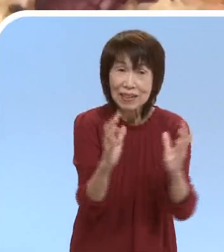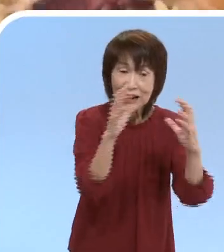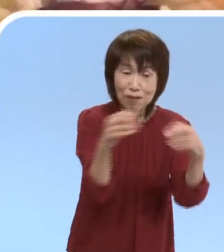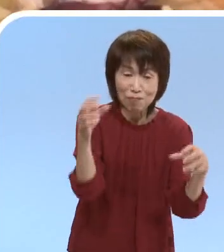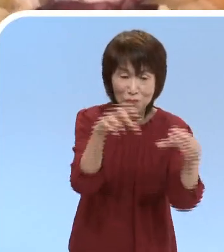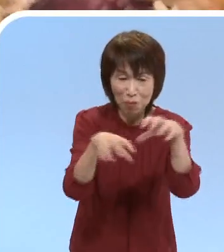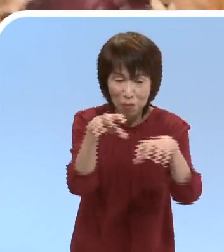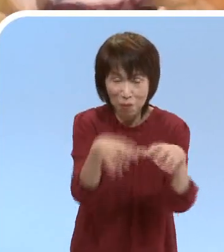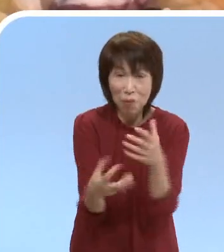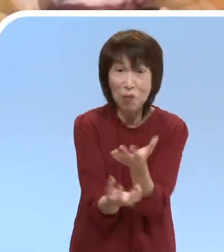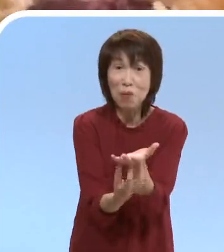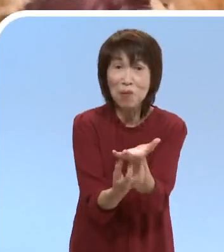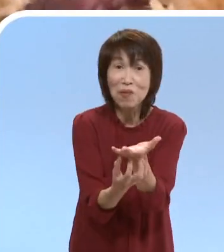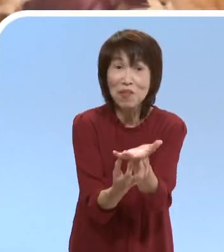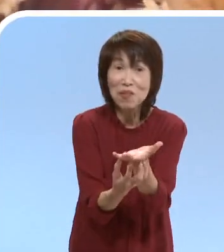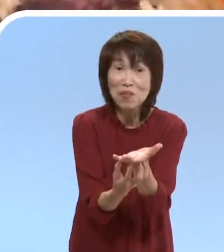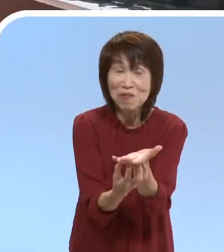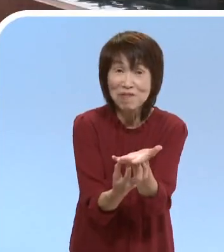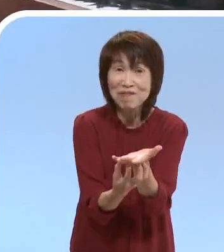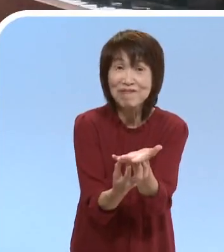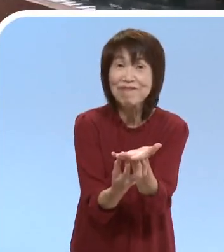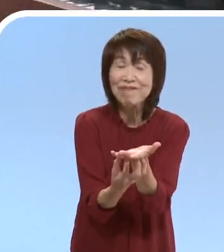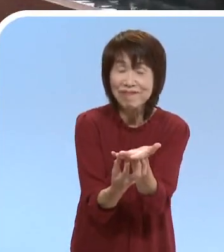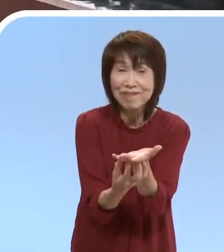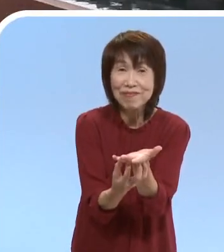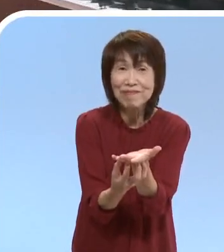菜を乗せて煮込んだ後、